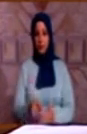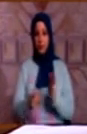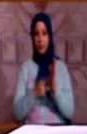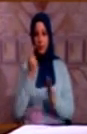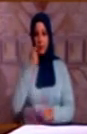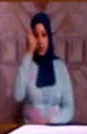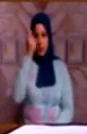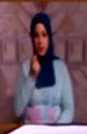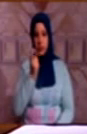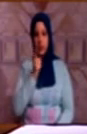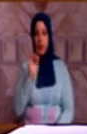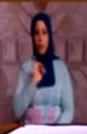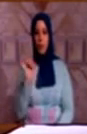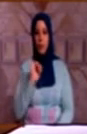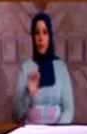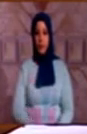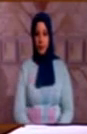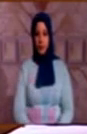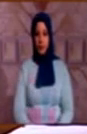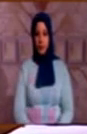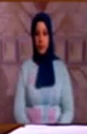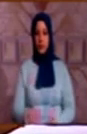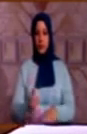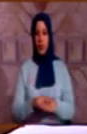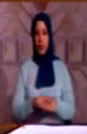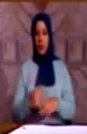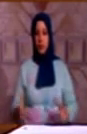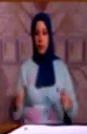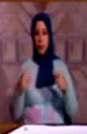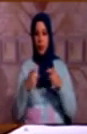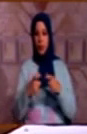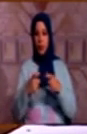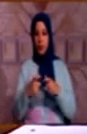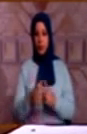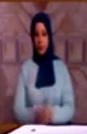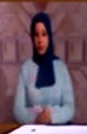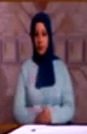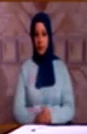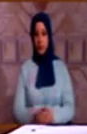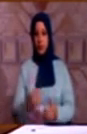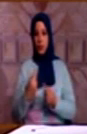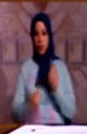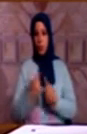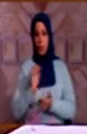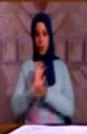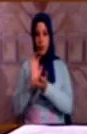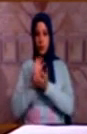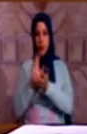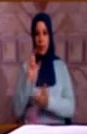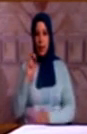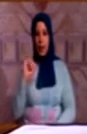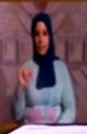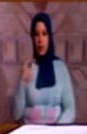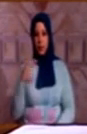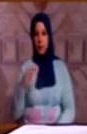انسانيه لانه يعني الحقيقه كمان القرارات اللي اتاخدت انه الحبوب تصدر عوضا عن